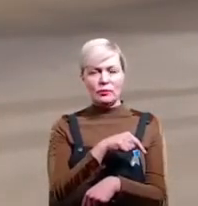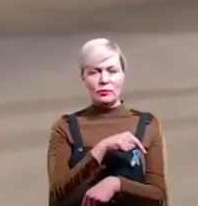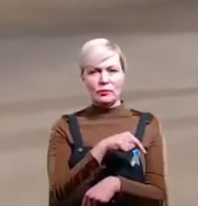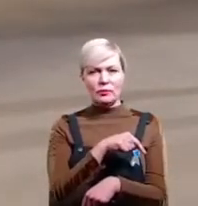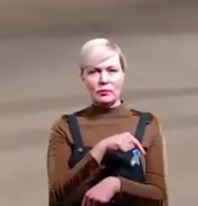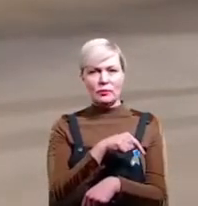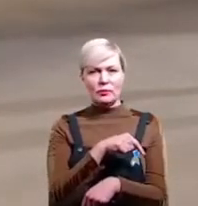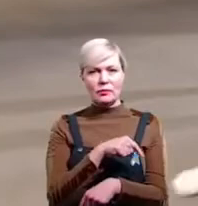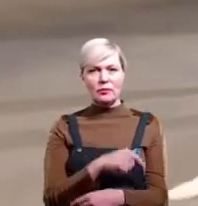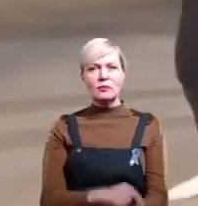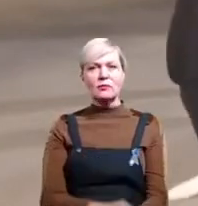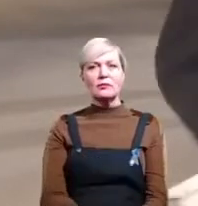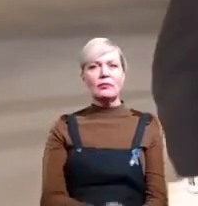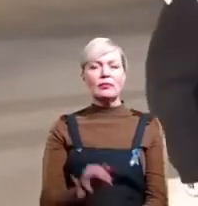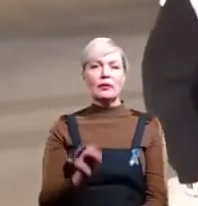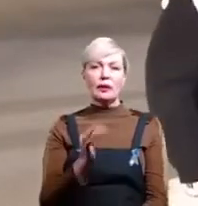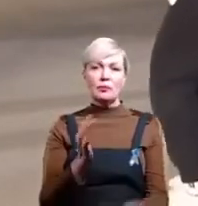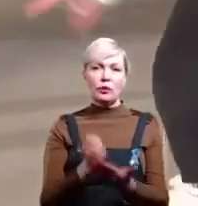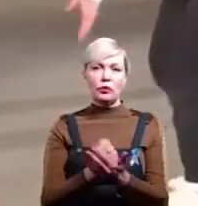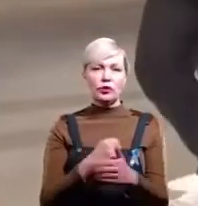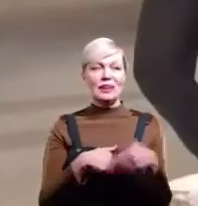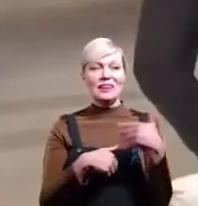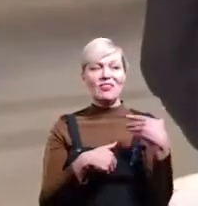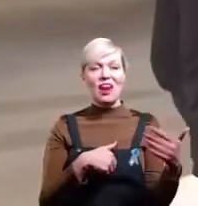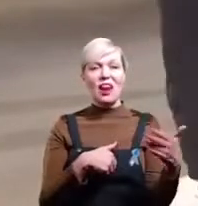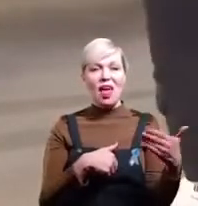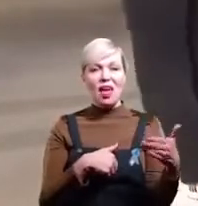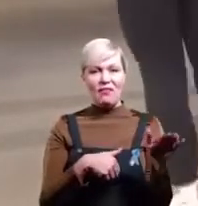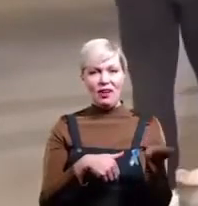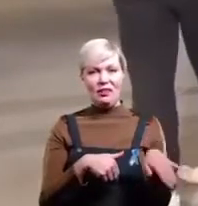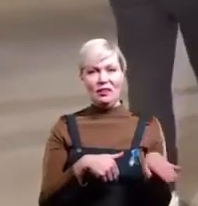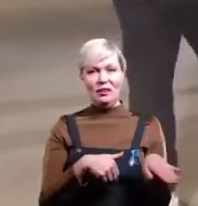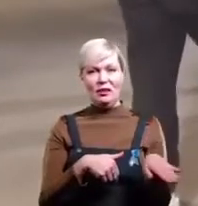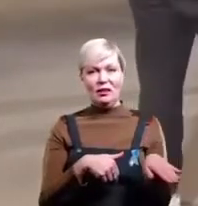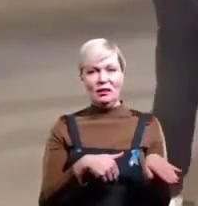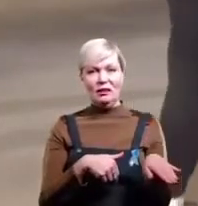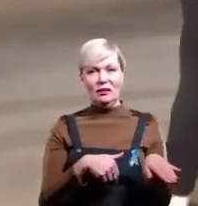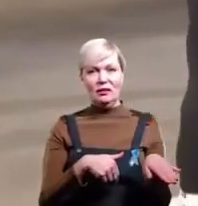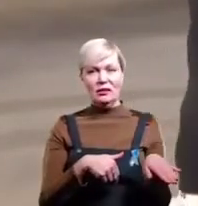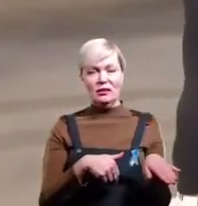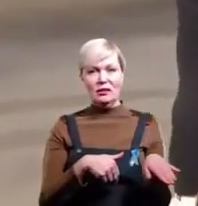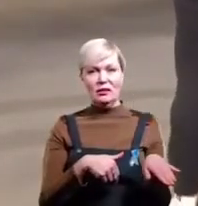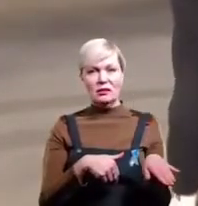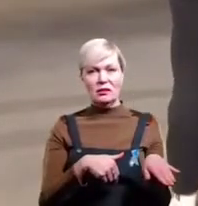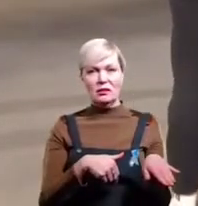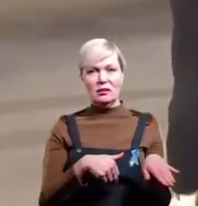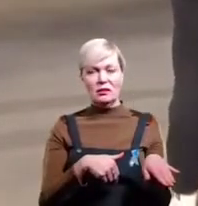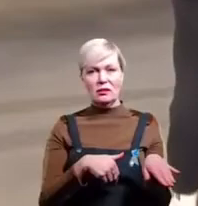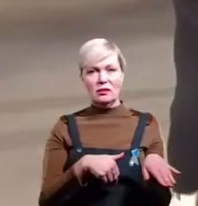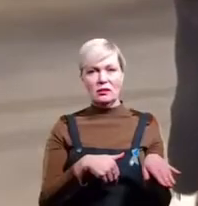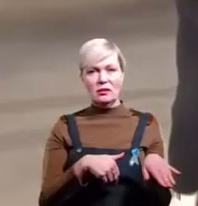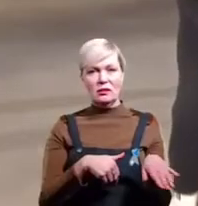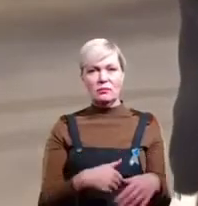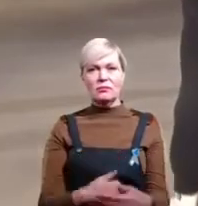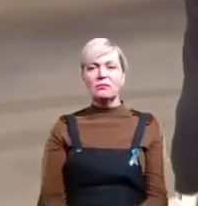Да. И у вас, получается, левая нога пойдет. Нет? К зрителю.